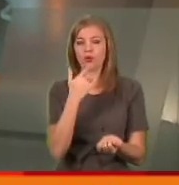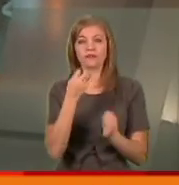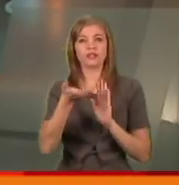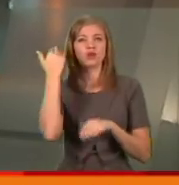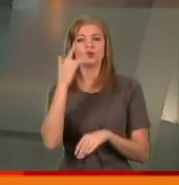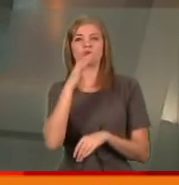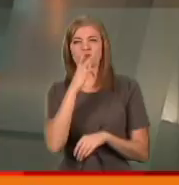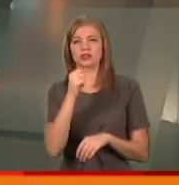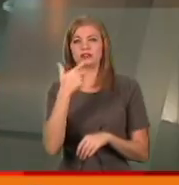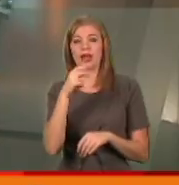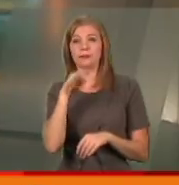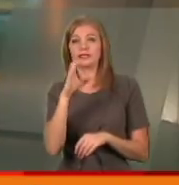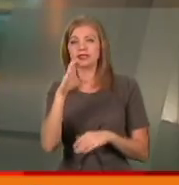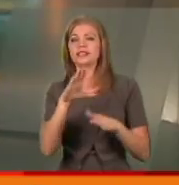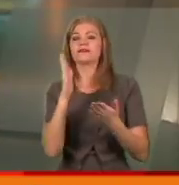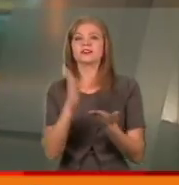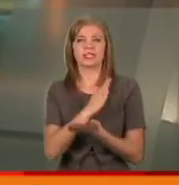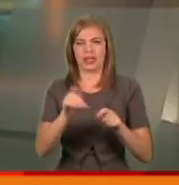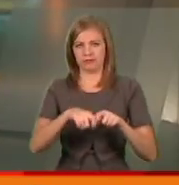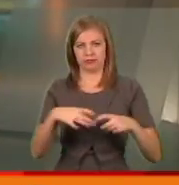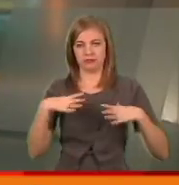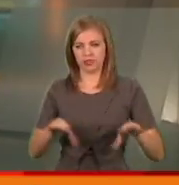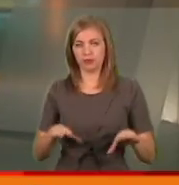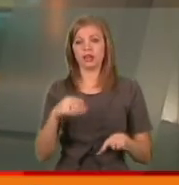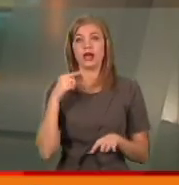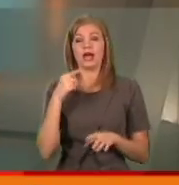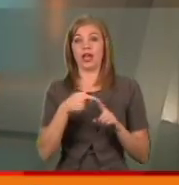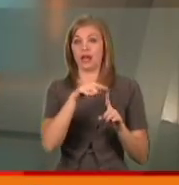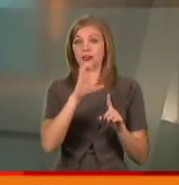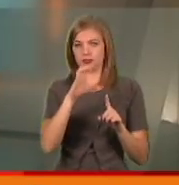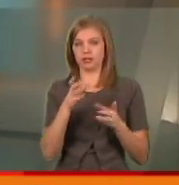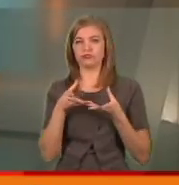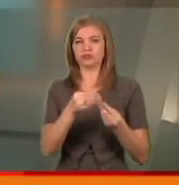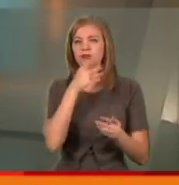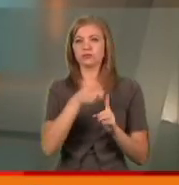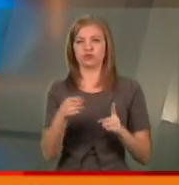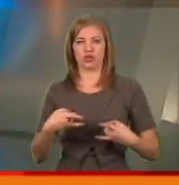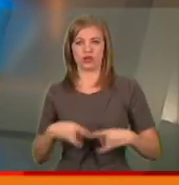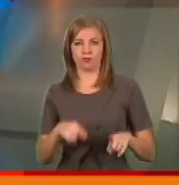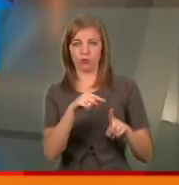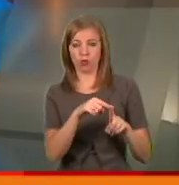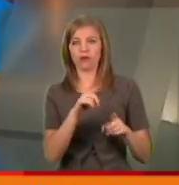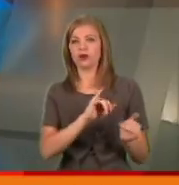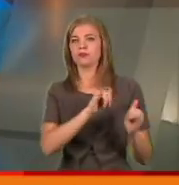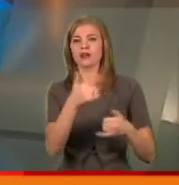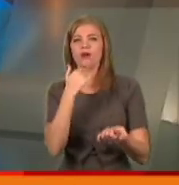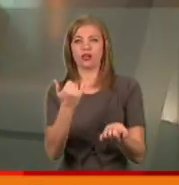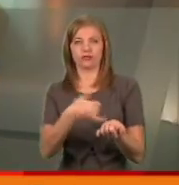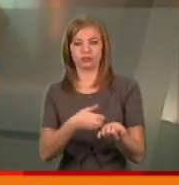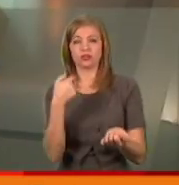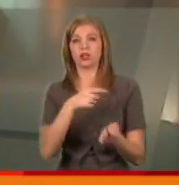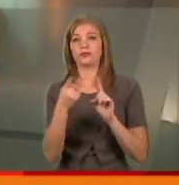той час на гепатит С взагалі не перевіряли. Ірині гепатит С занесли під час пологів, переливали кров. Стасу